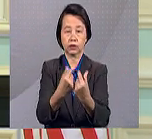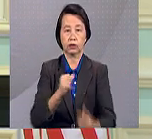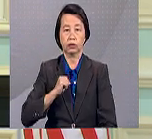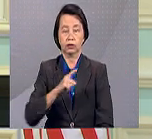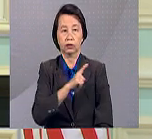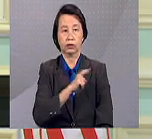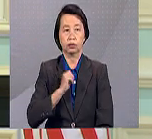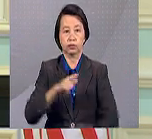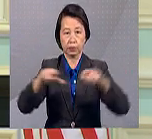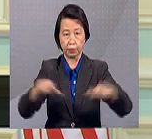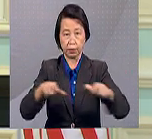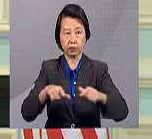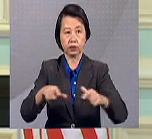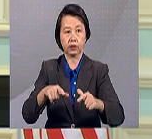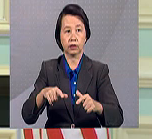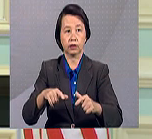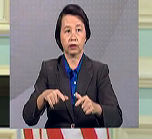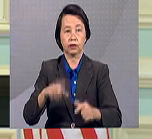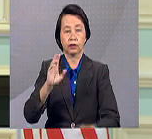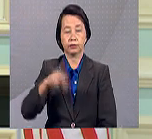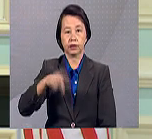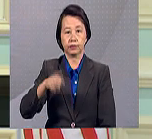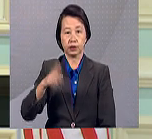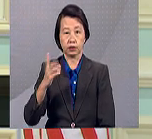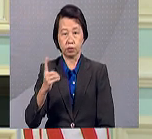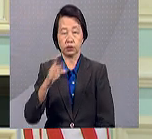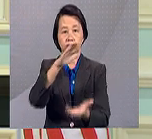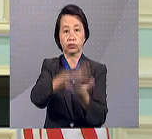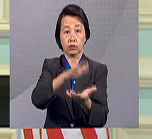anggota kumpulan pelaksana AKPD